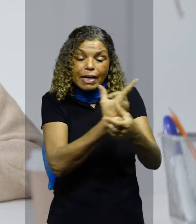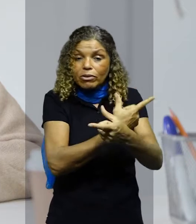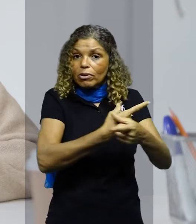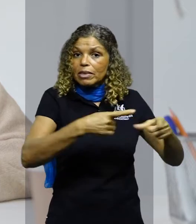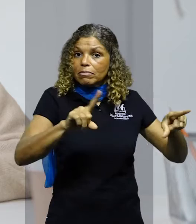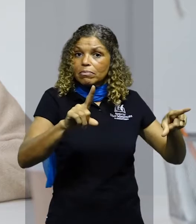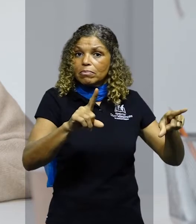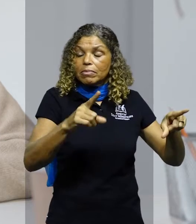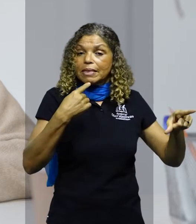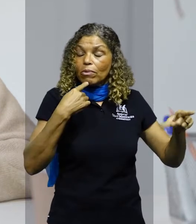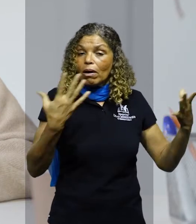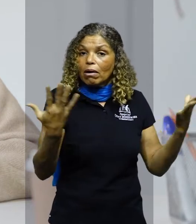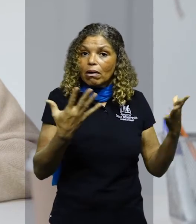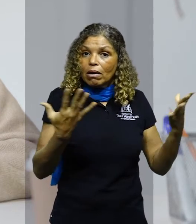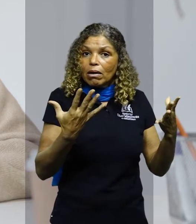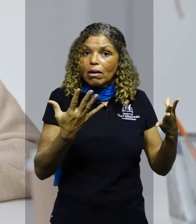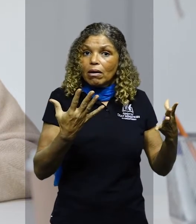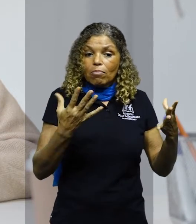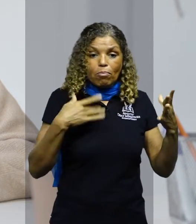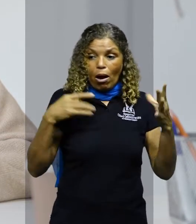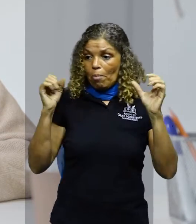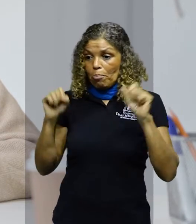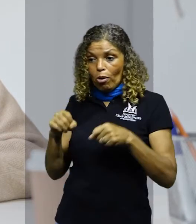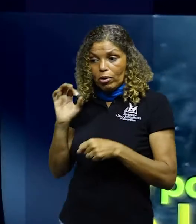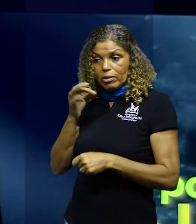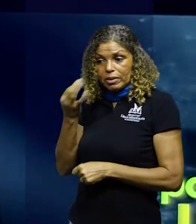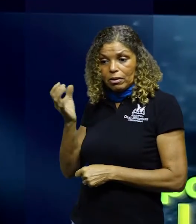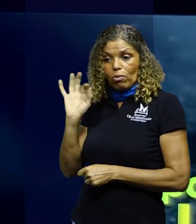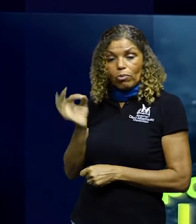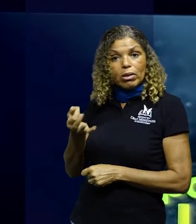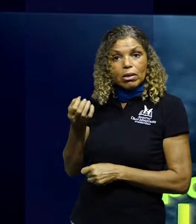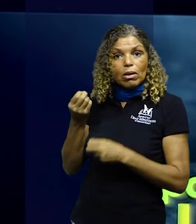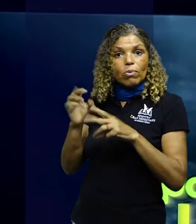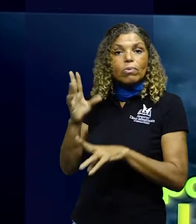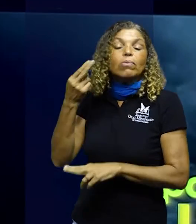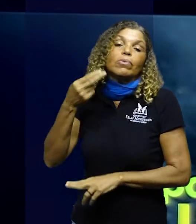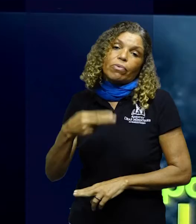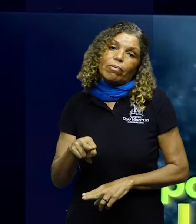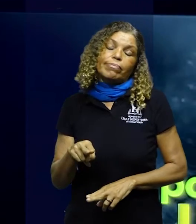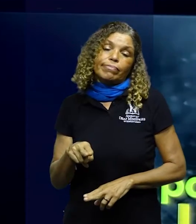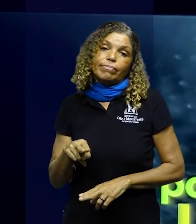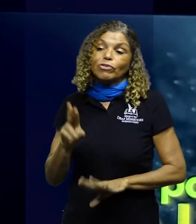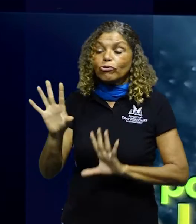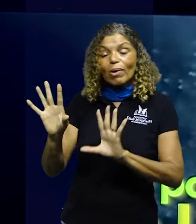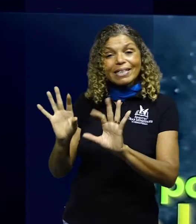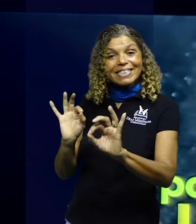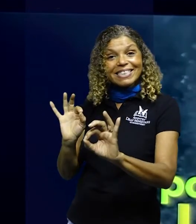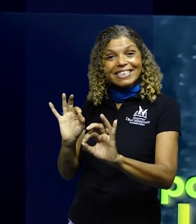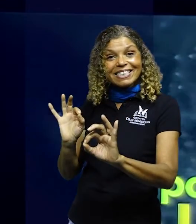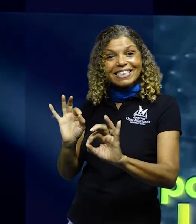de pouvoir dire oui ou dire non. Être libre, ce n'est pas toujours faire ce qu'on veut parce que ce qu'on